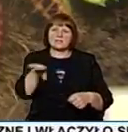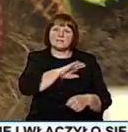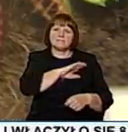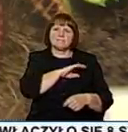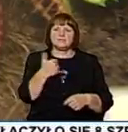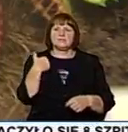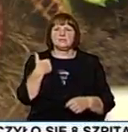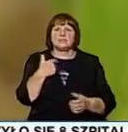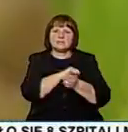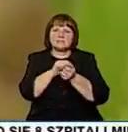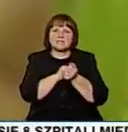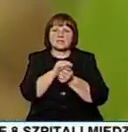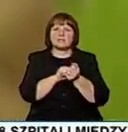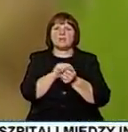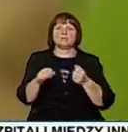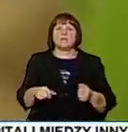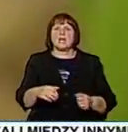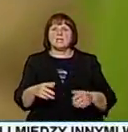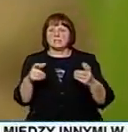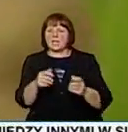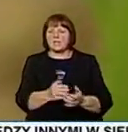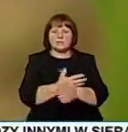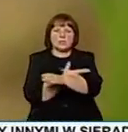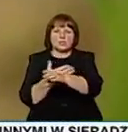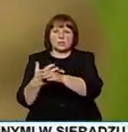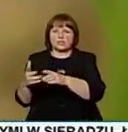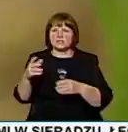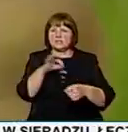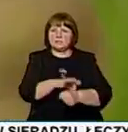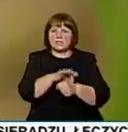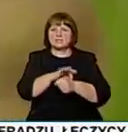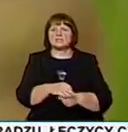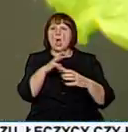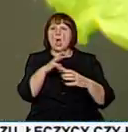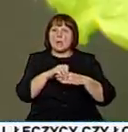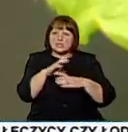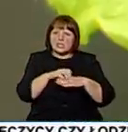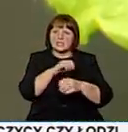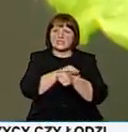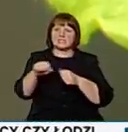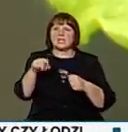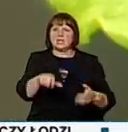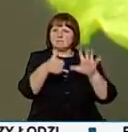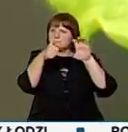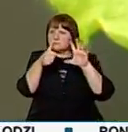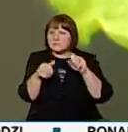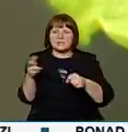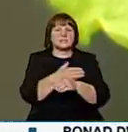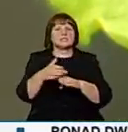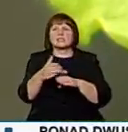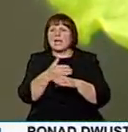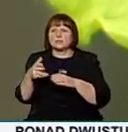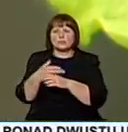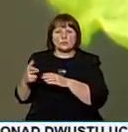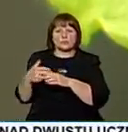prostu trawiony. Rośliny mięsożerne zaliczane są do osobliwości przyrodniczych. Na świecie jest ich ponad 600 gatunków. Naturalnie żyją